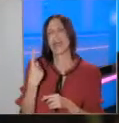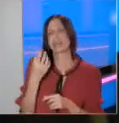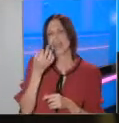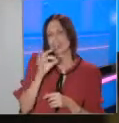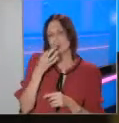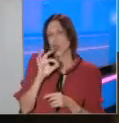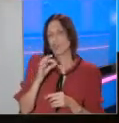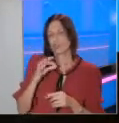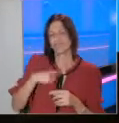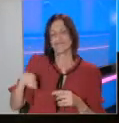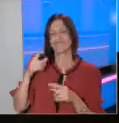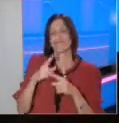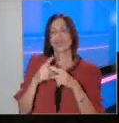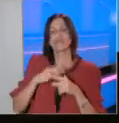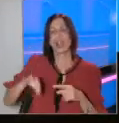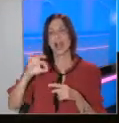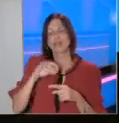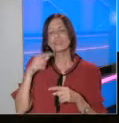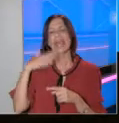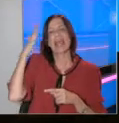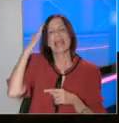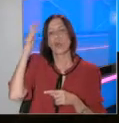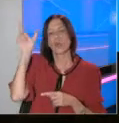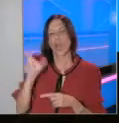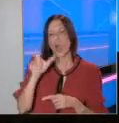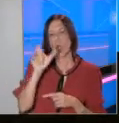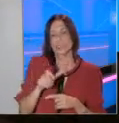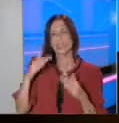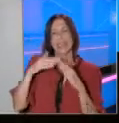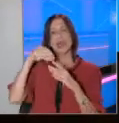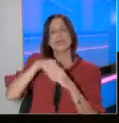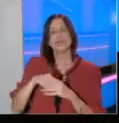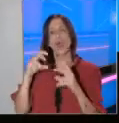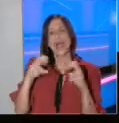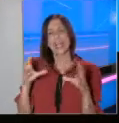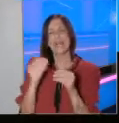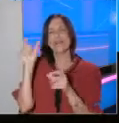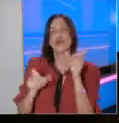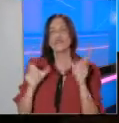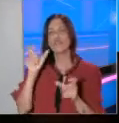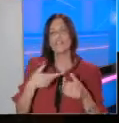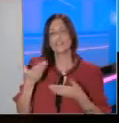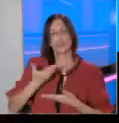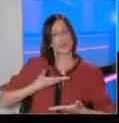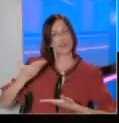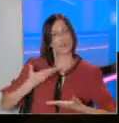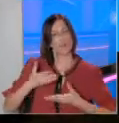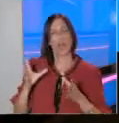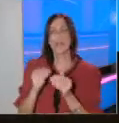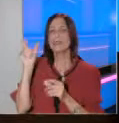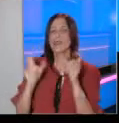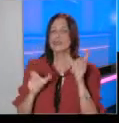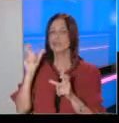היתרונות שלנו כרשות זה ההיכרות עם האוכלוסייה שגרה בעיר, עם התושבים, בשיתוף הפעולה גם שיש לנו עם